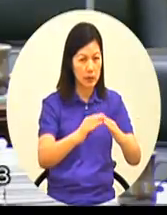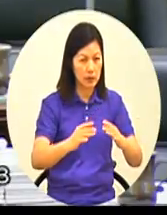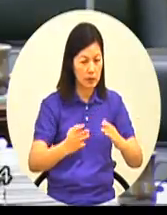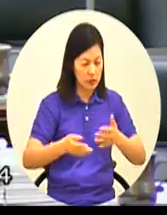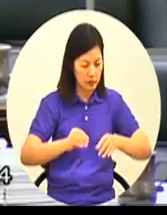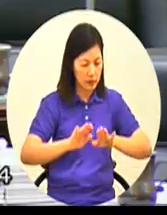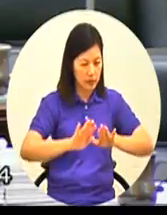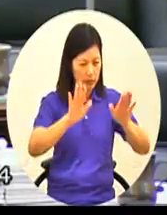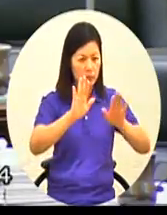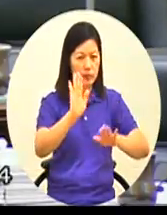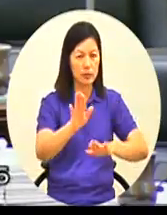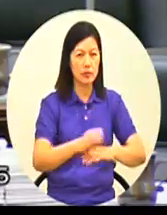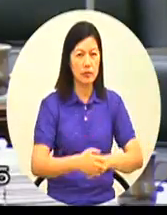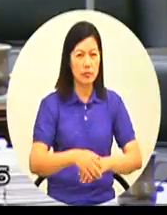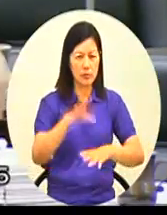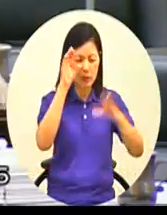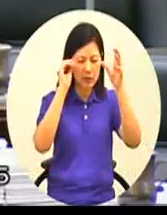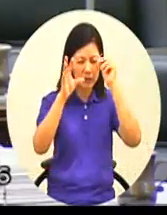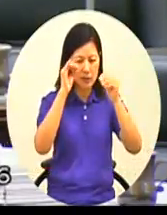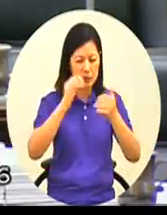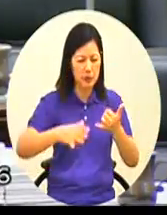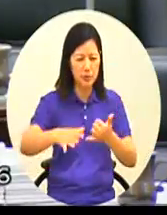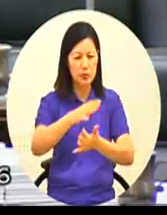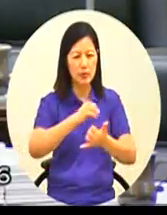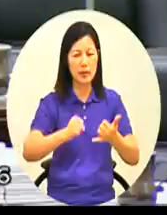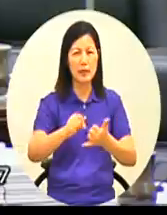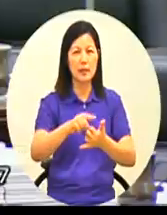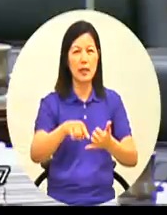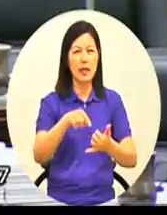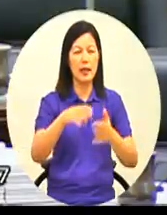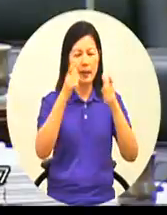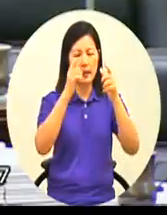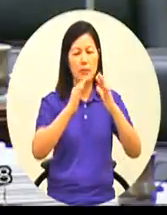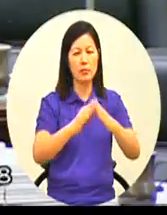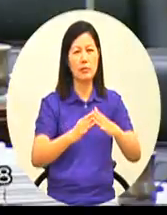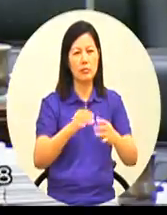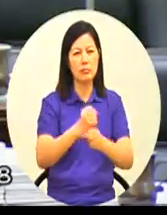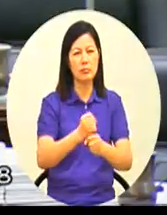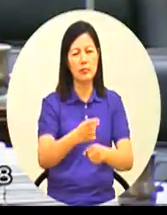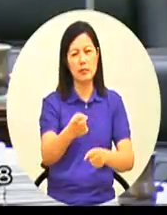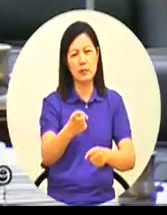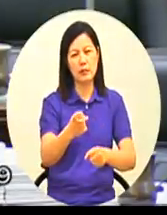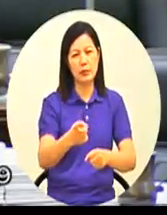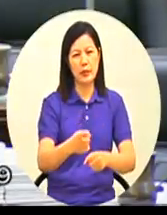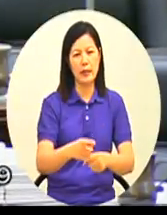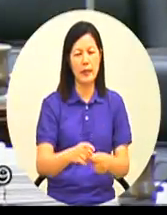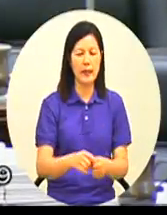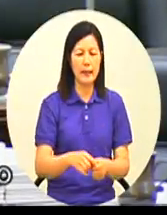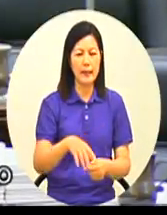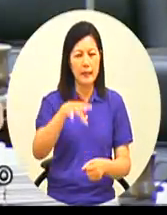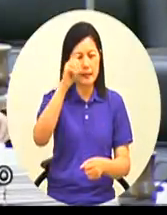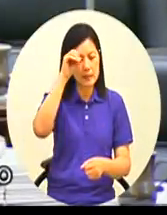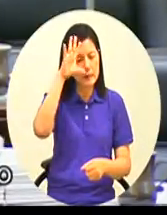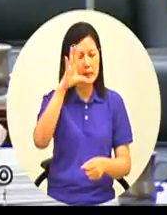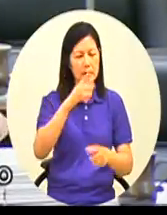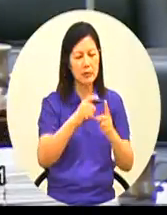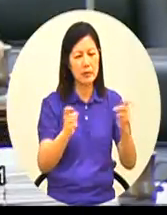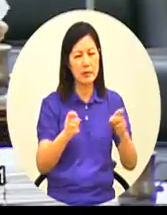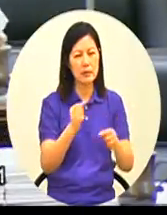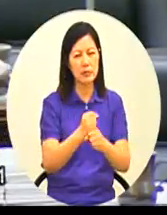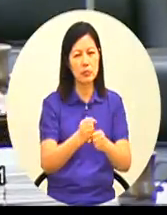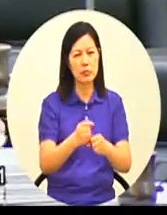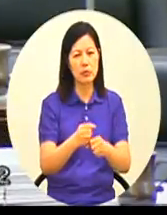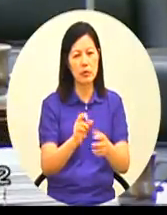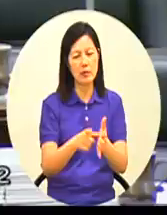没有，就是说这个资讯是全台湾啊，这个我们高雄市就做不出来啊，那我们搞了那么久的智慧城市在做什么？连这个都没